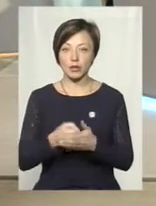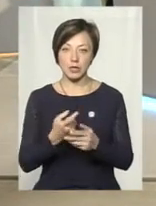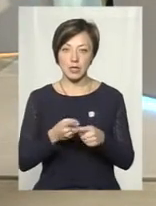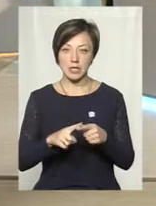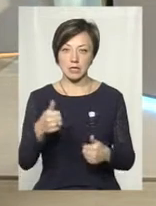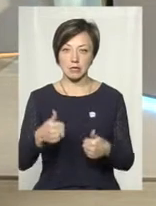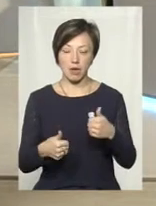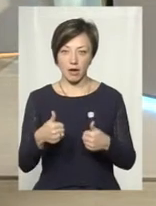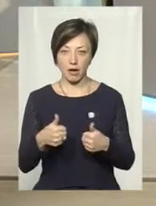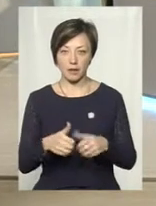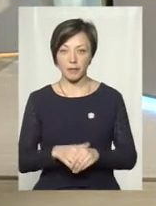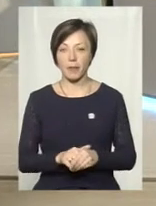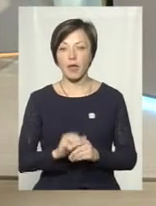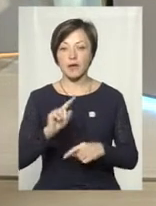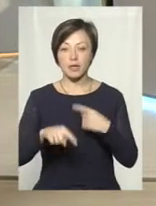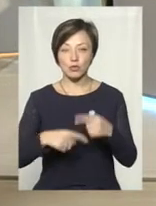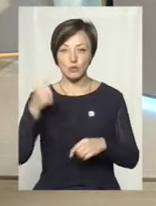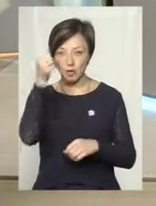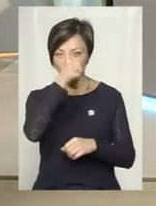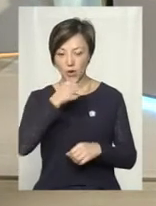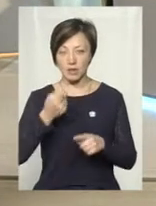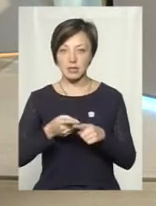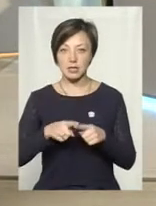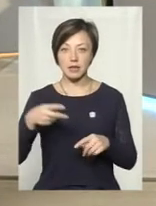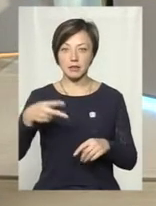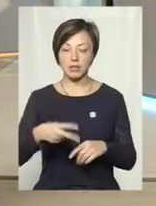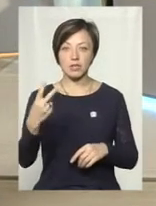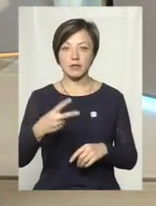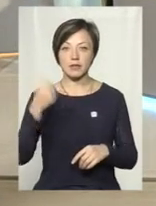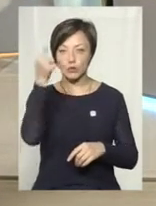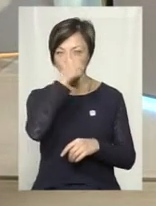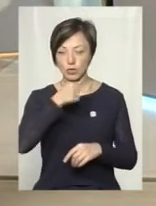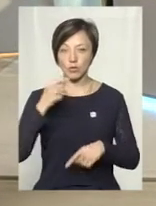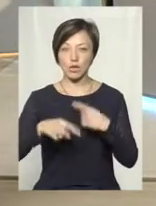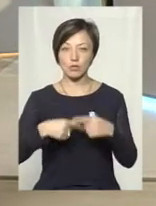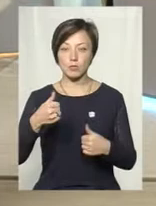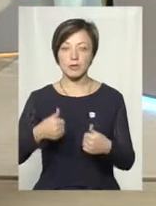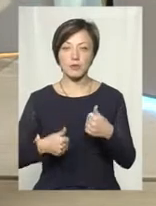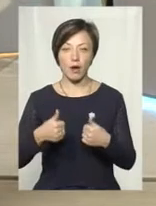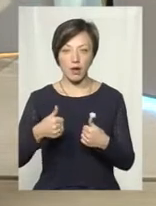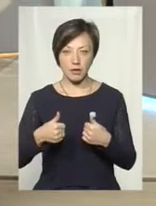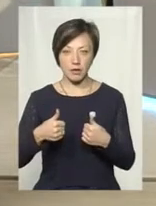змагань. В наступних роках, це в 2020 році будуть наступні змагання,